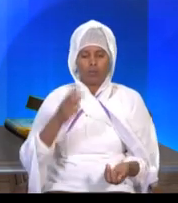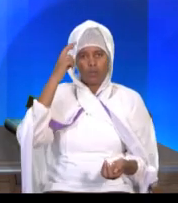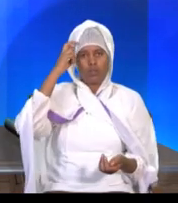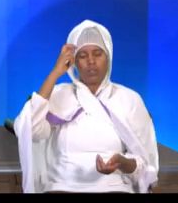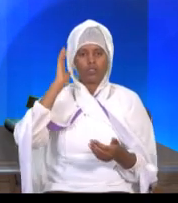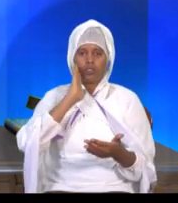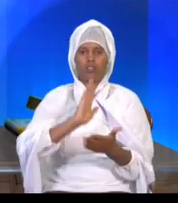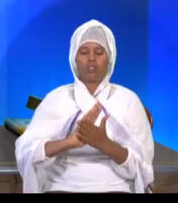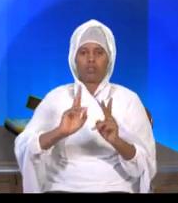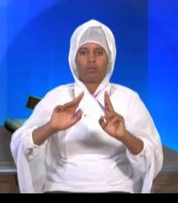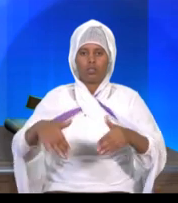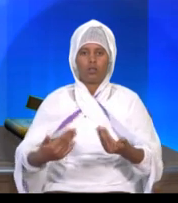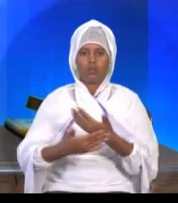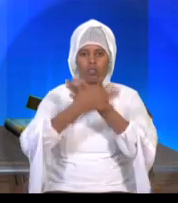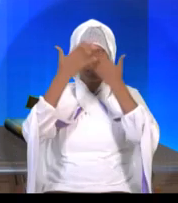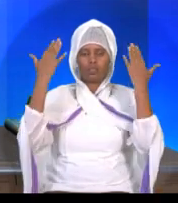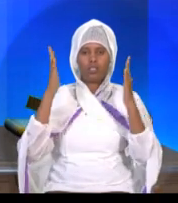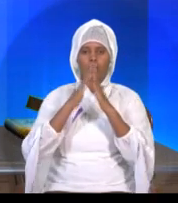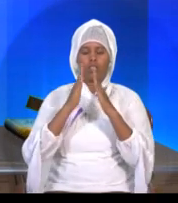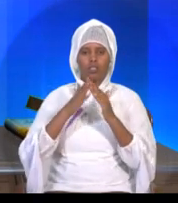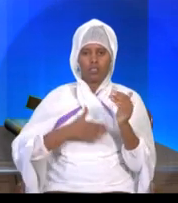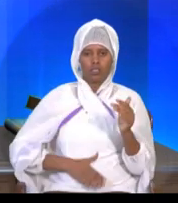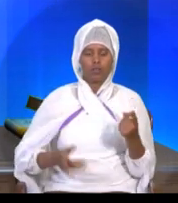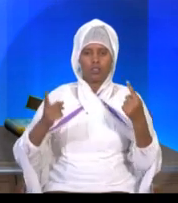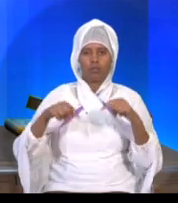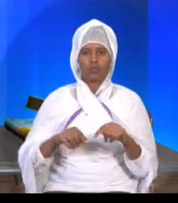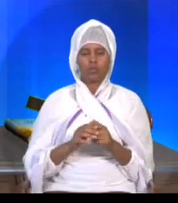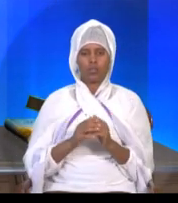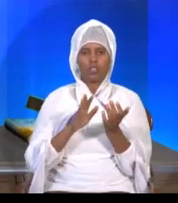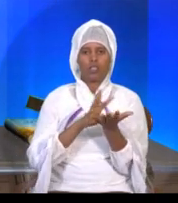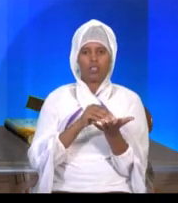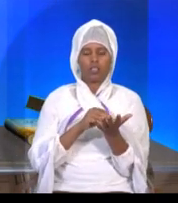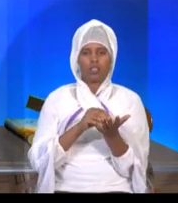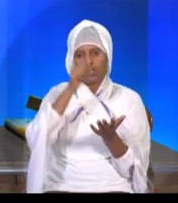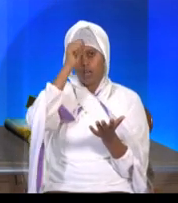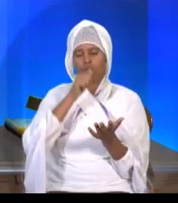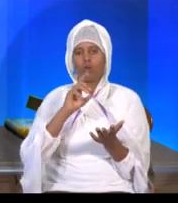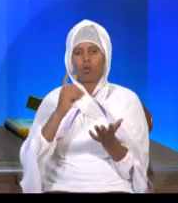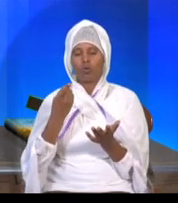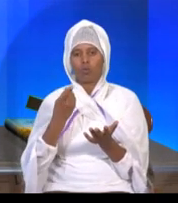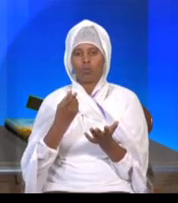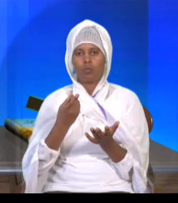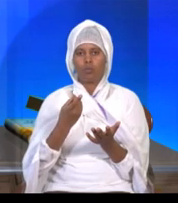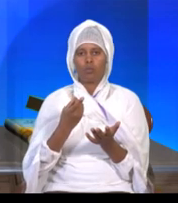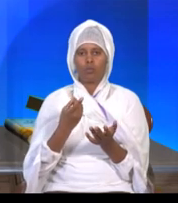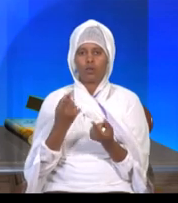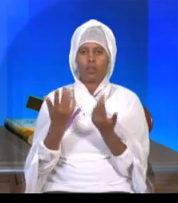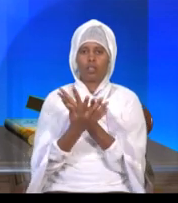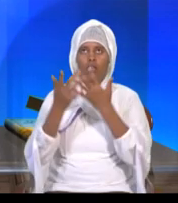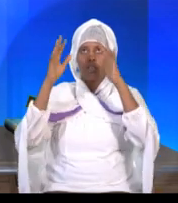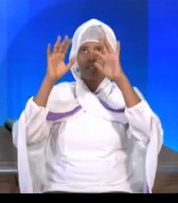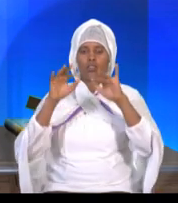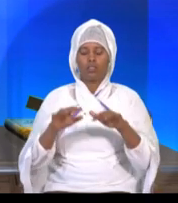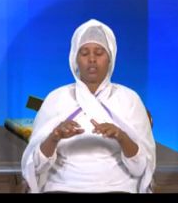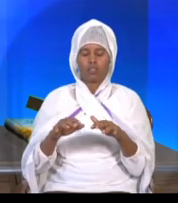ከም ዝበለሉ ንክገልፅ ኣብቲ ዓዲ ጥሜት ኣምፅኡ ነቲ ኤጲስቆጶስ ናይቲ ሃገር ኣበይኣይቆም እንተዘይፀሊ ማይ ኣይወቕዓኩም